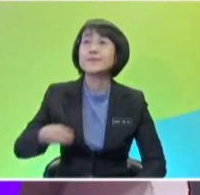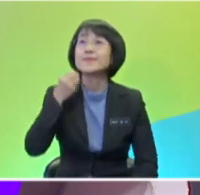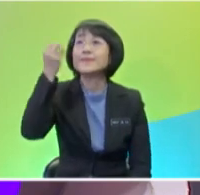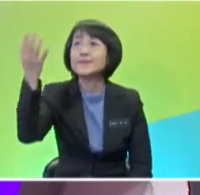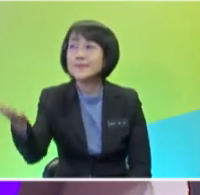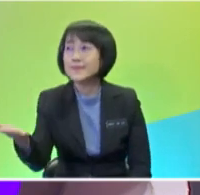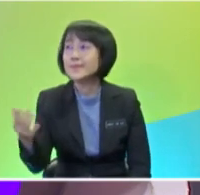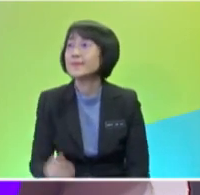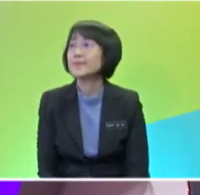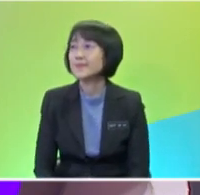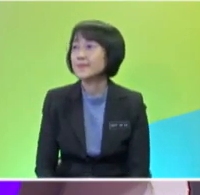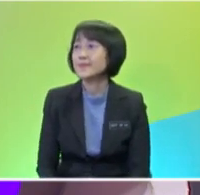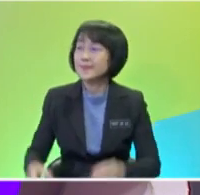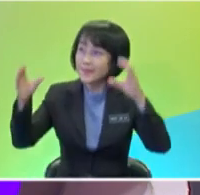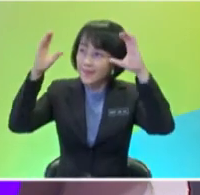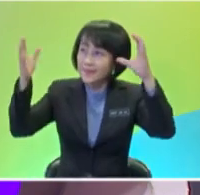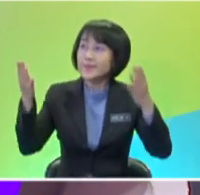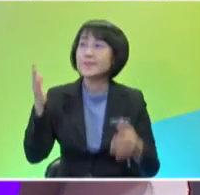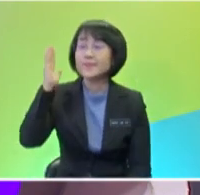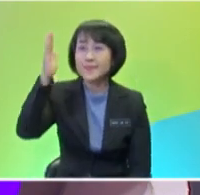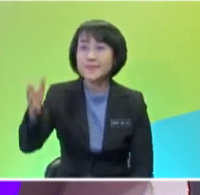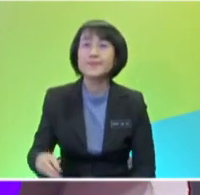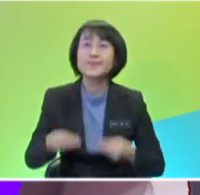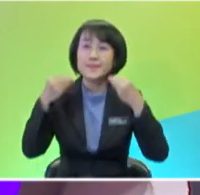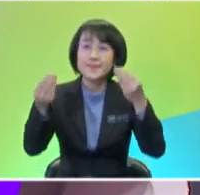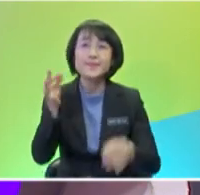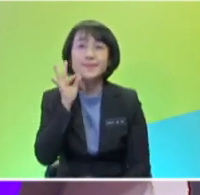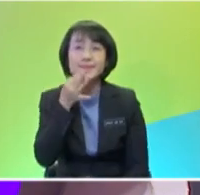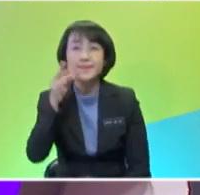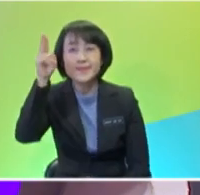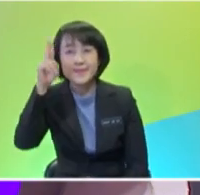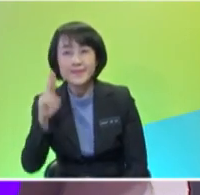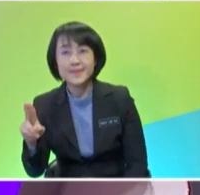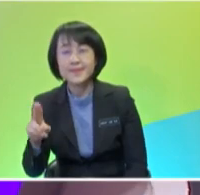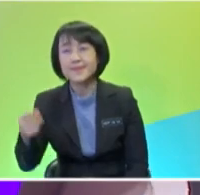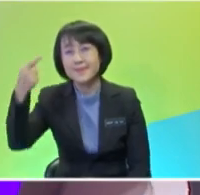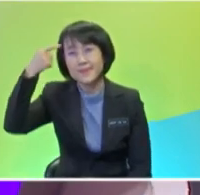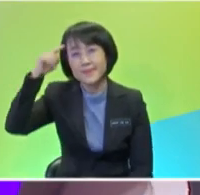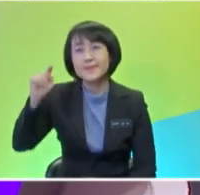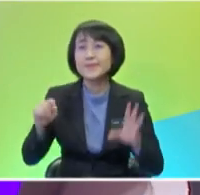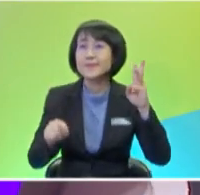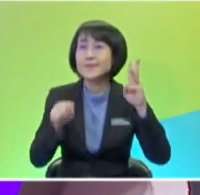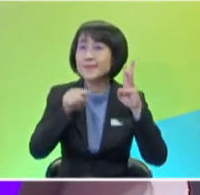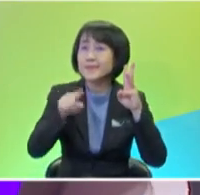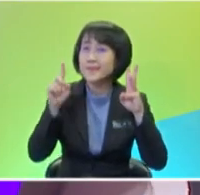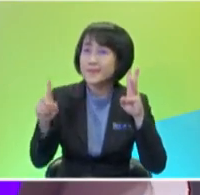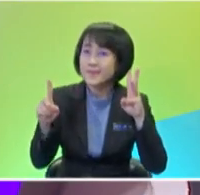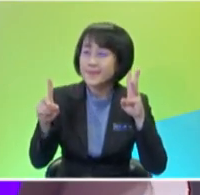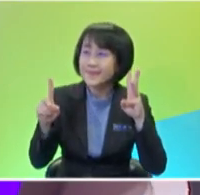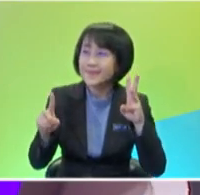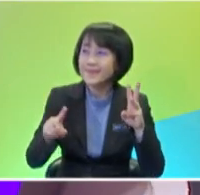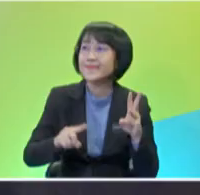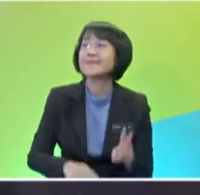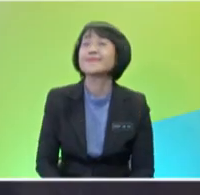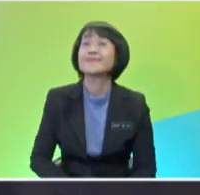dan gua akan bagi buah hormat untuk 6 poin 1 Oke kita mulai sekarang